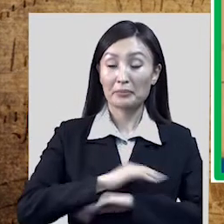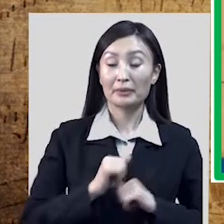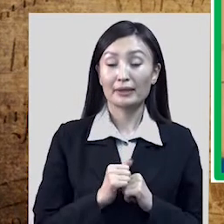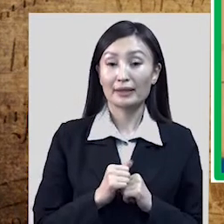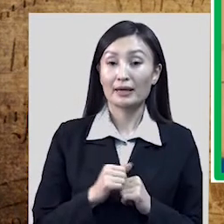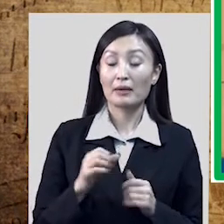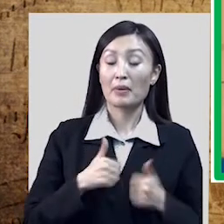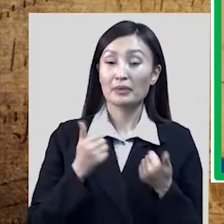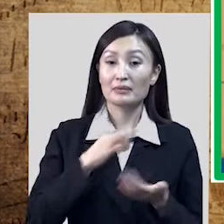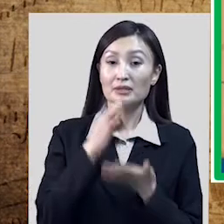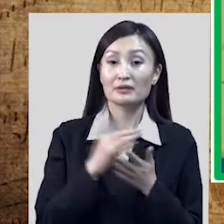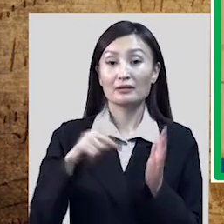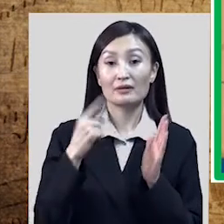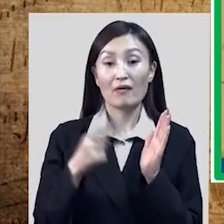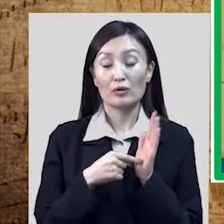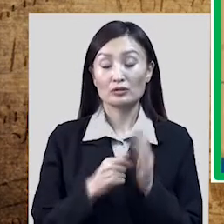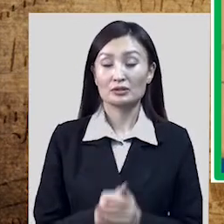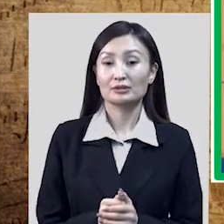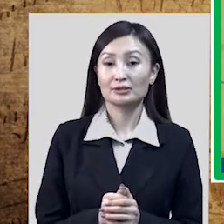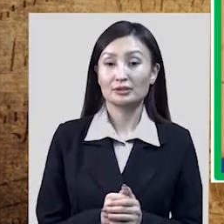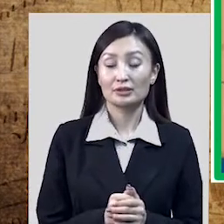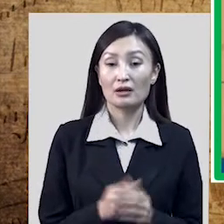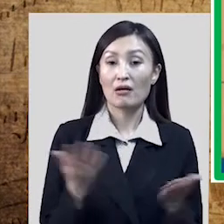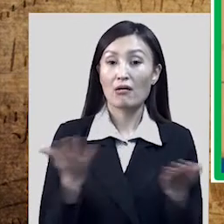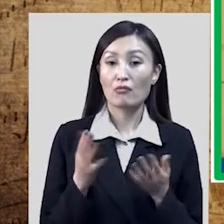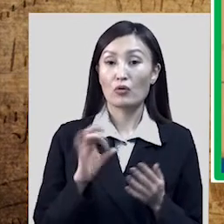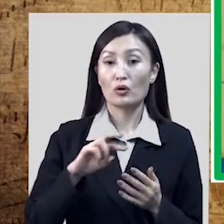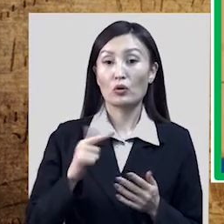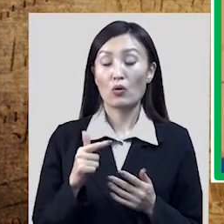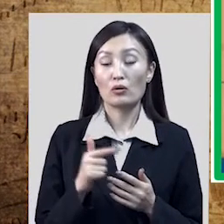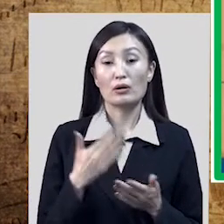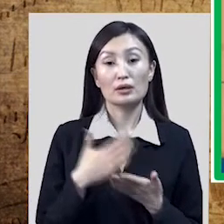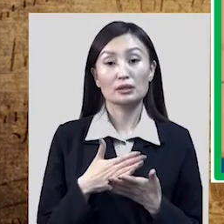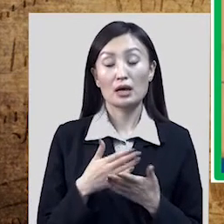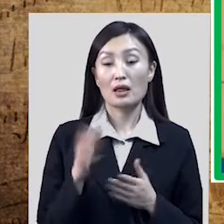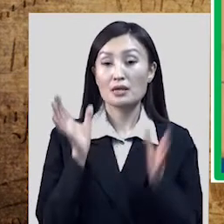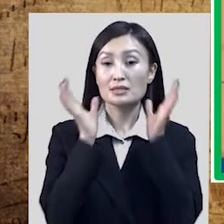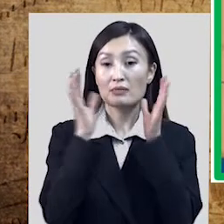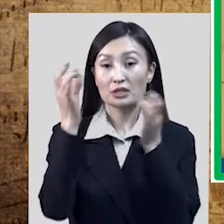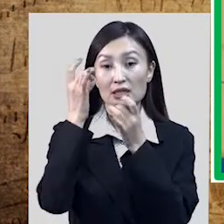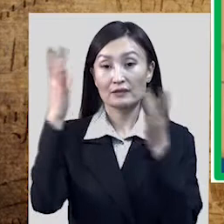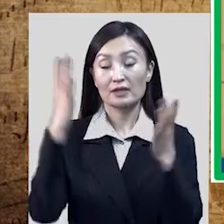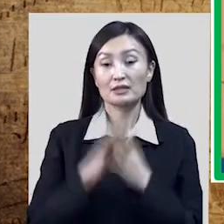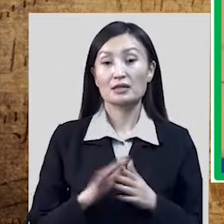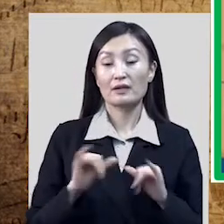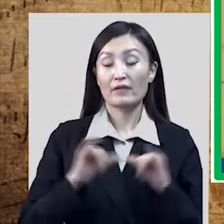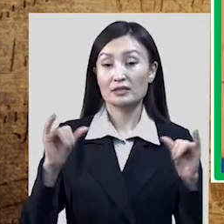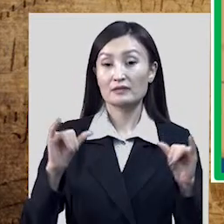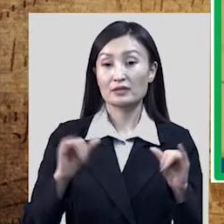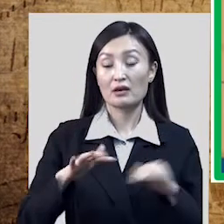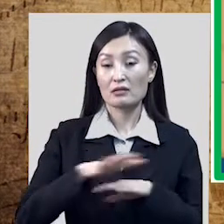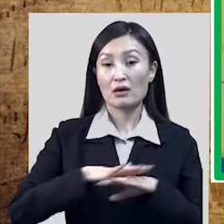ответить на следующий вопрос какую роль сыграла исламская цивилизация развитие